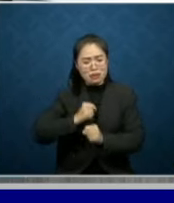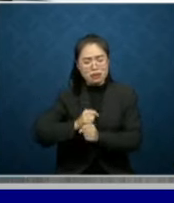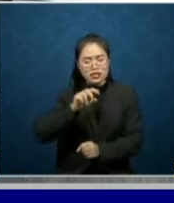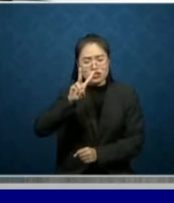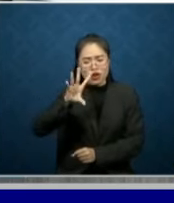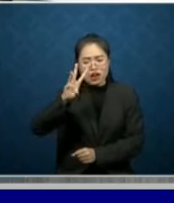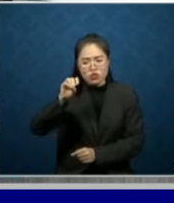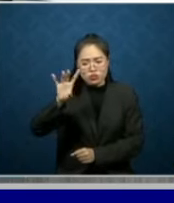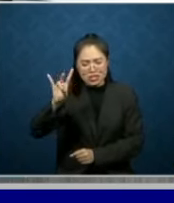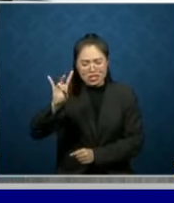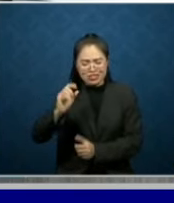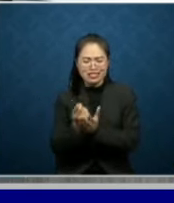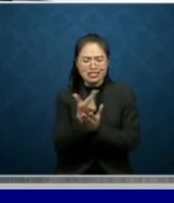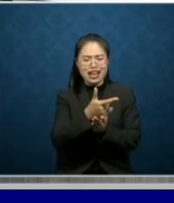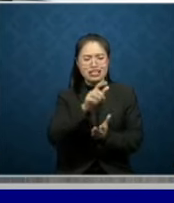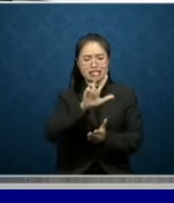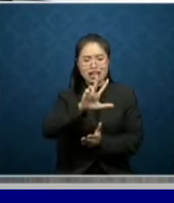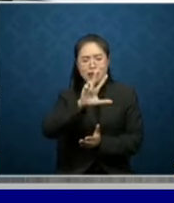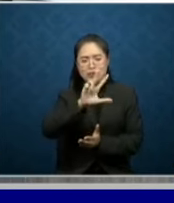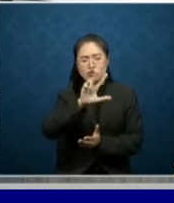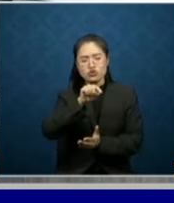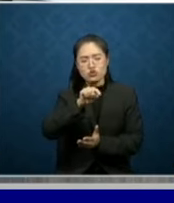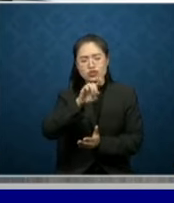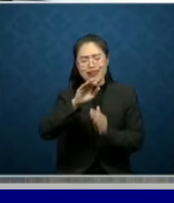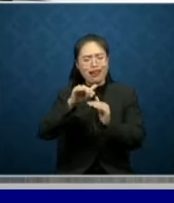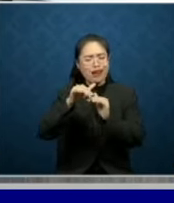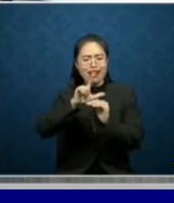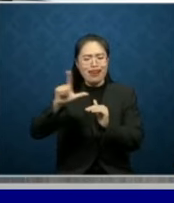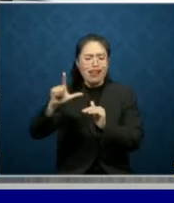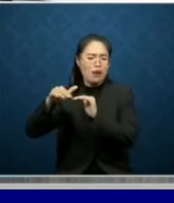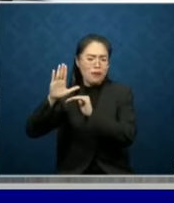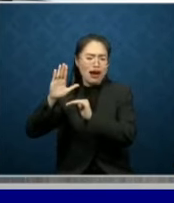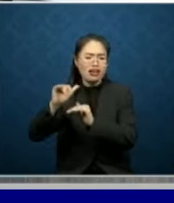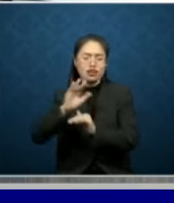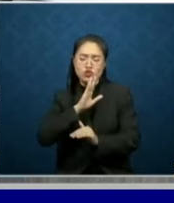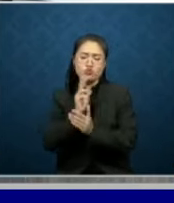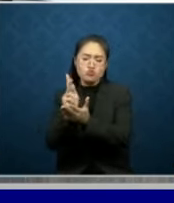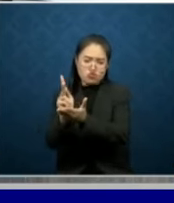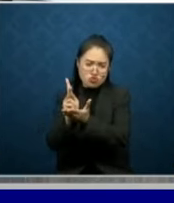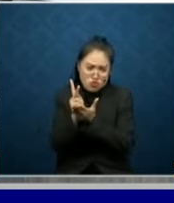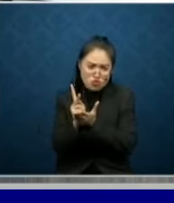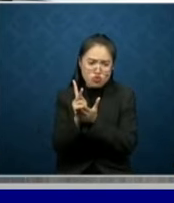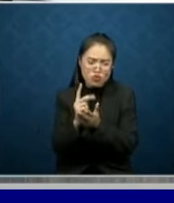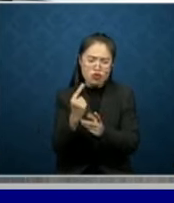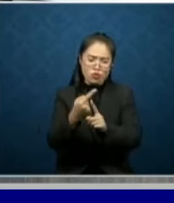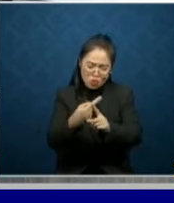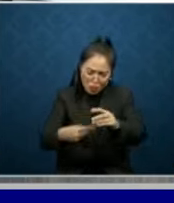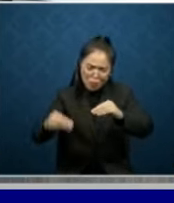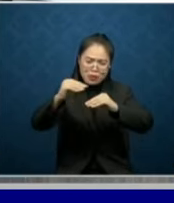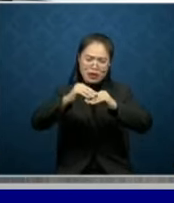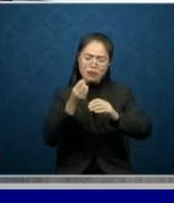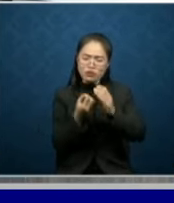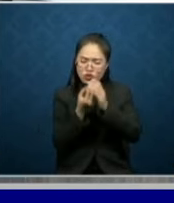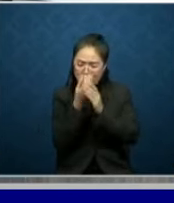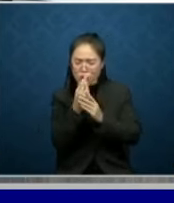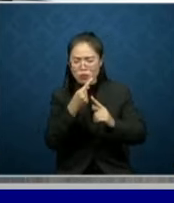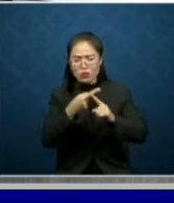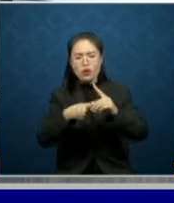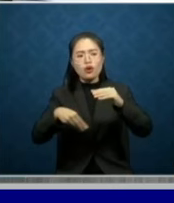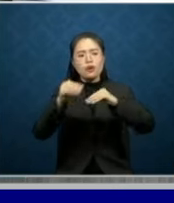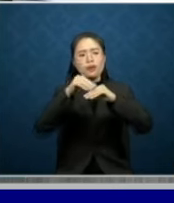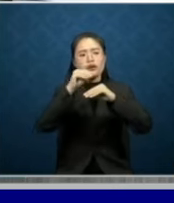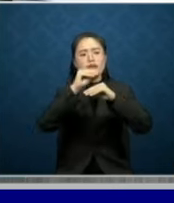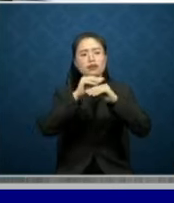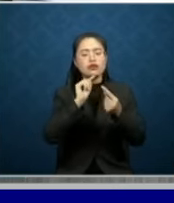3.46 แสนล้านนะครับอันนี้ถ้ากู้อีกก็ถ้ากู้ไปเนี่ยก็ต้องจ่ายสูงขึ้นไปอีกนะครับสี่คือวิกฤต GDP